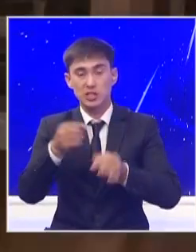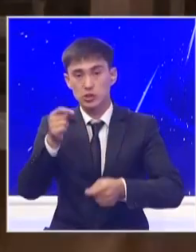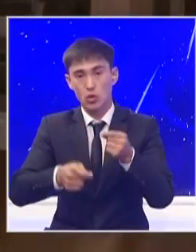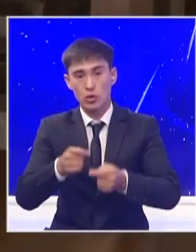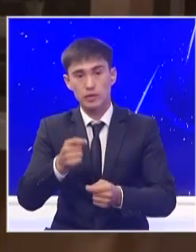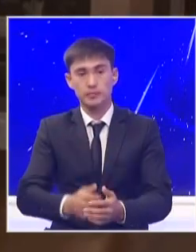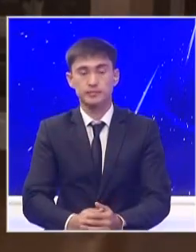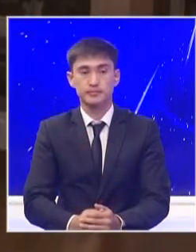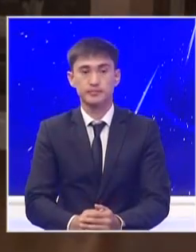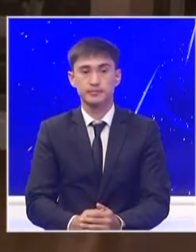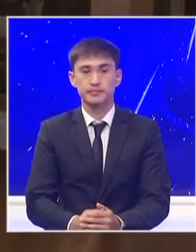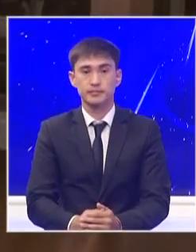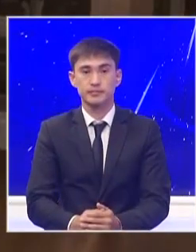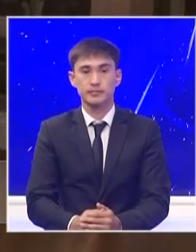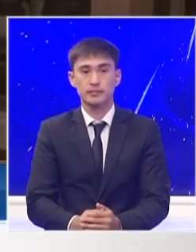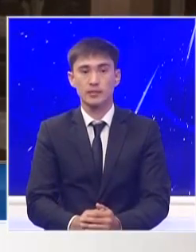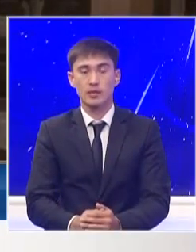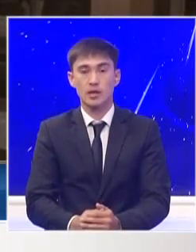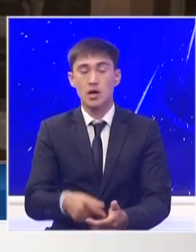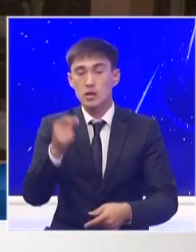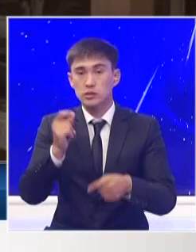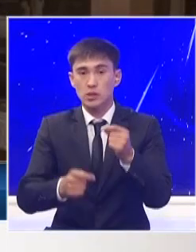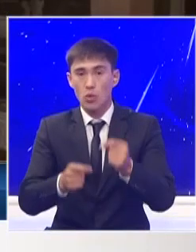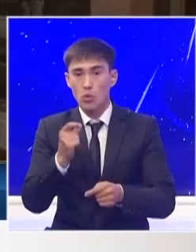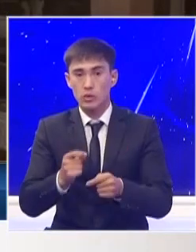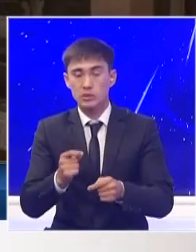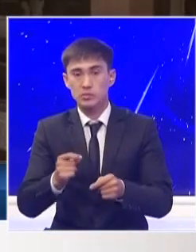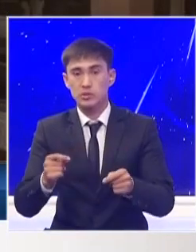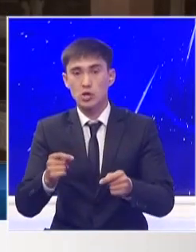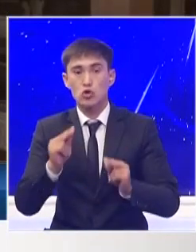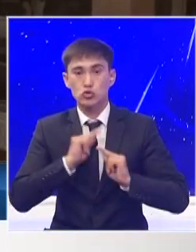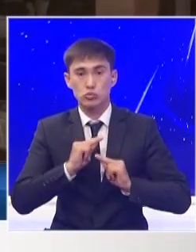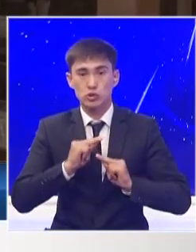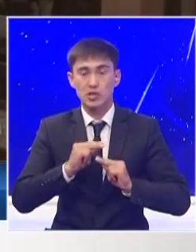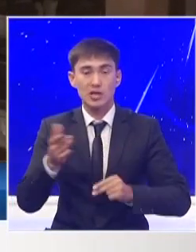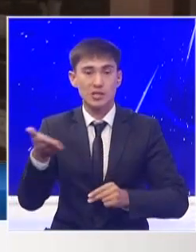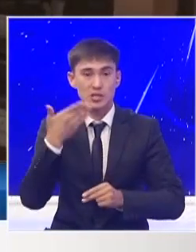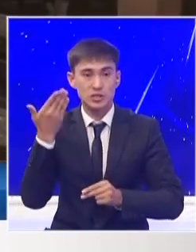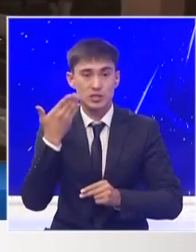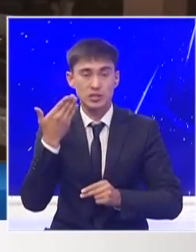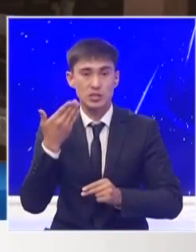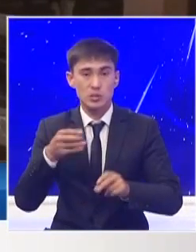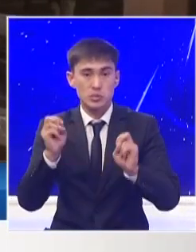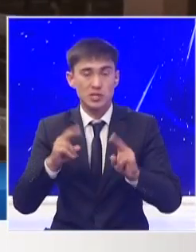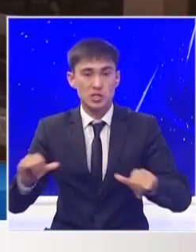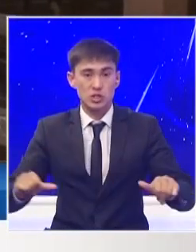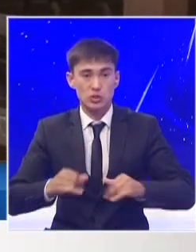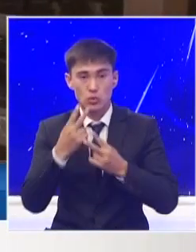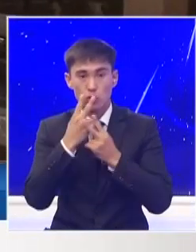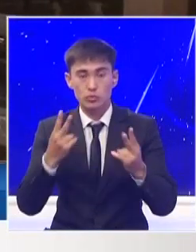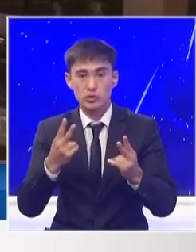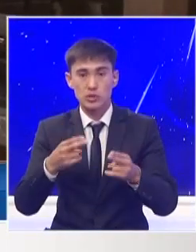сауылады. Дамыған заман аппаратпен сауып отырмыз. Ол жұмысшыларға да жеңіл. Жылқыны өздерің көріп